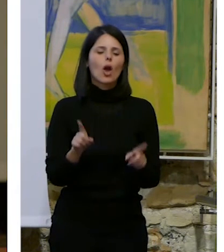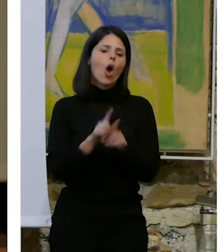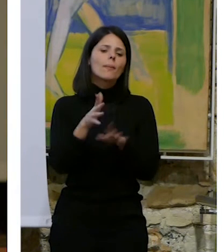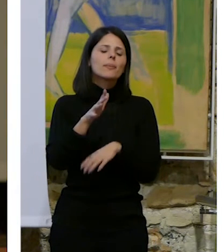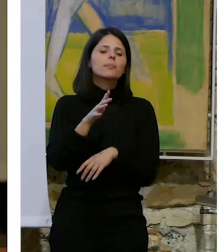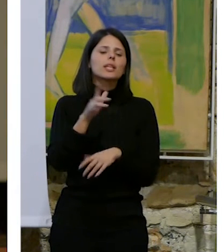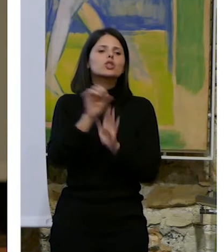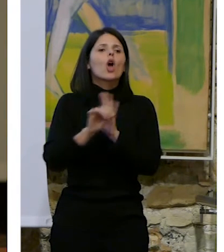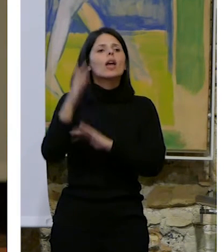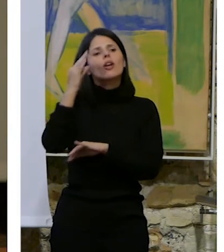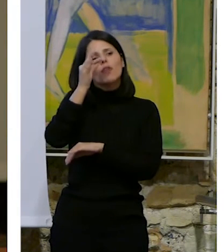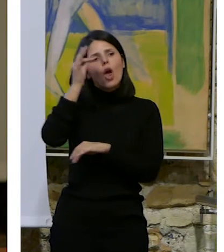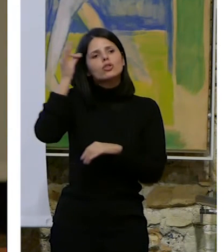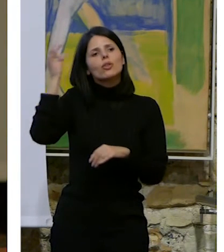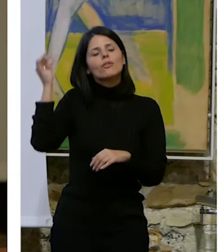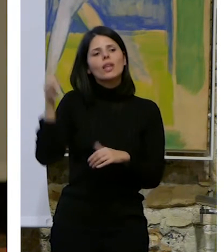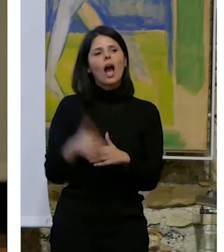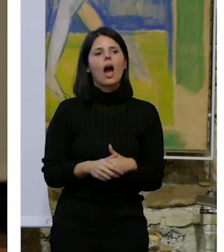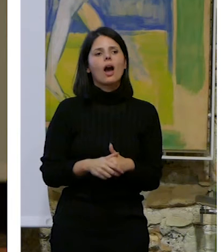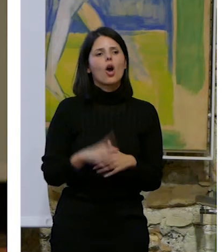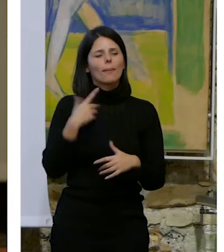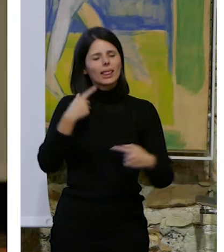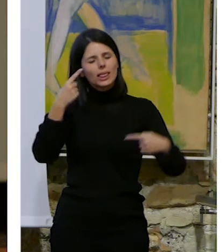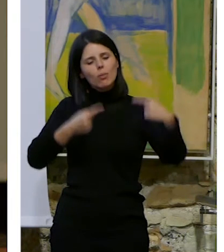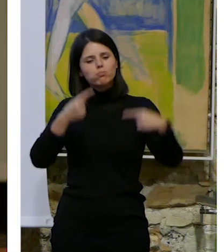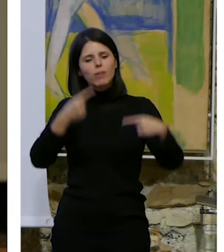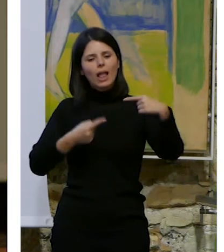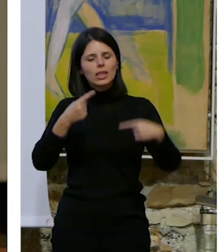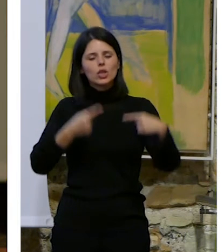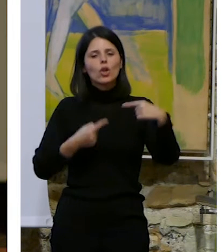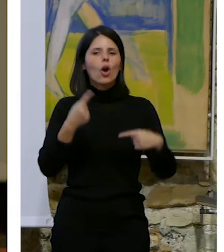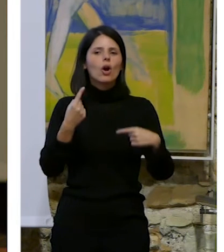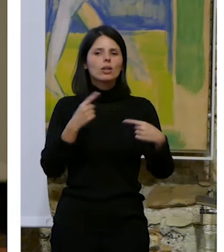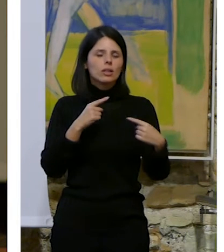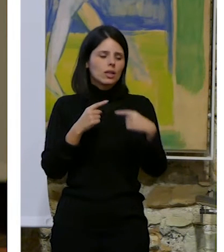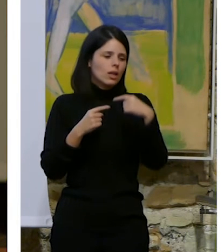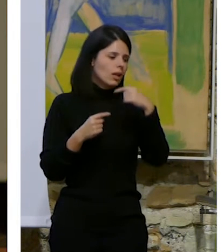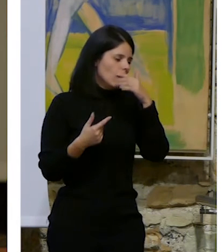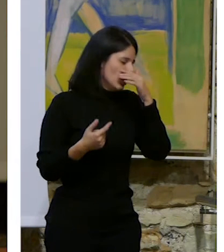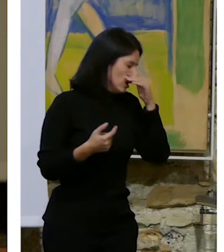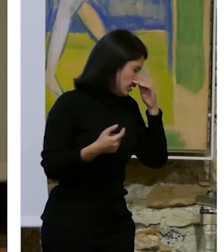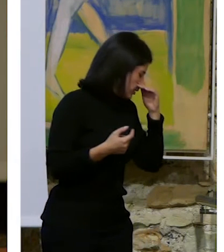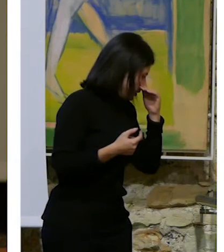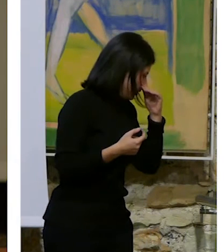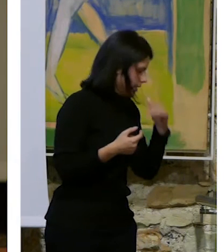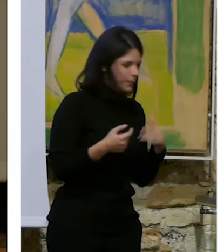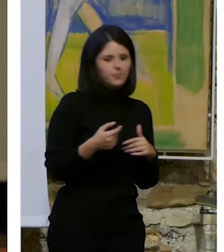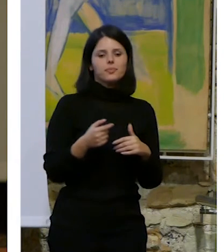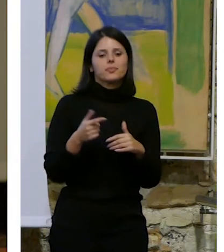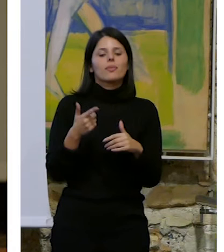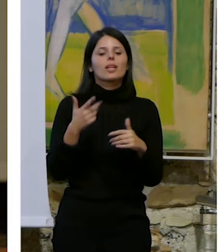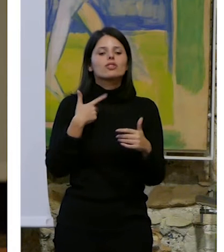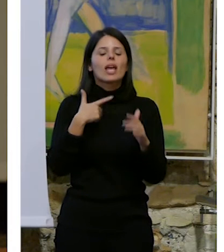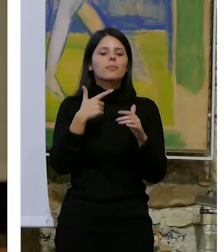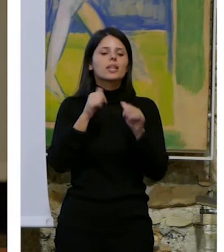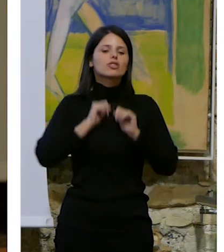filosofia iniziasse con una sorta di dibattito interno, si separasse su due strade che attraversano tutta la nostra civiltà